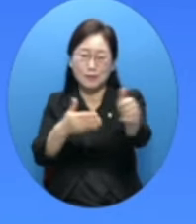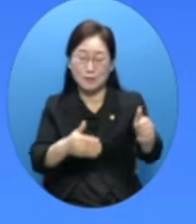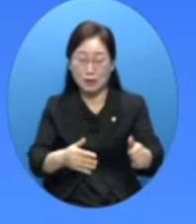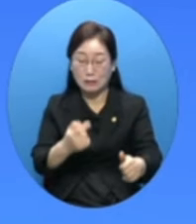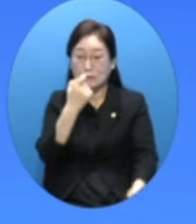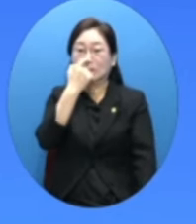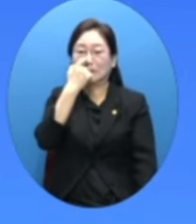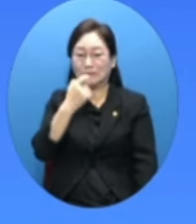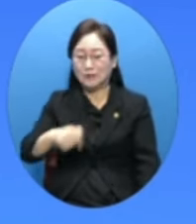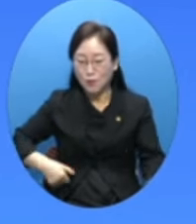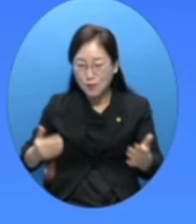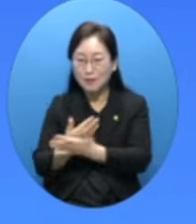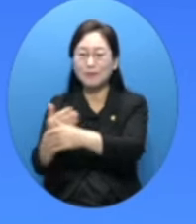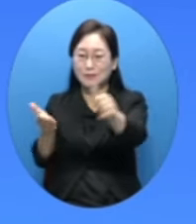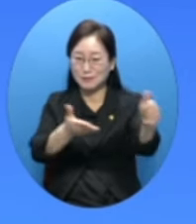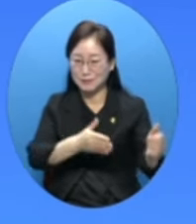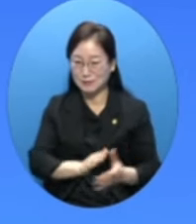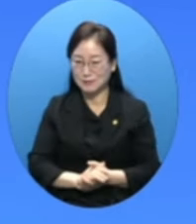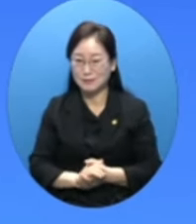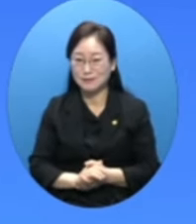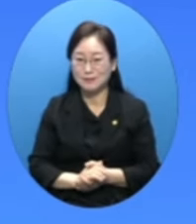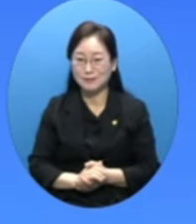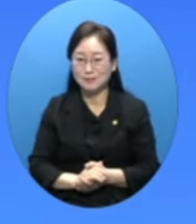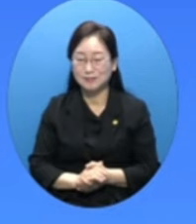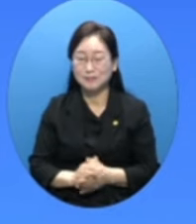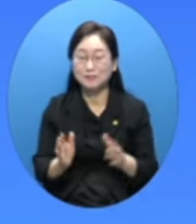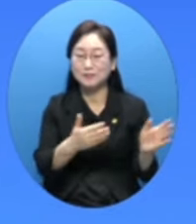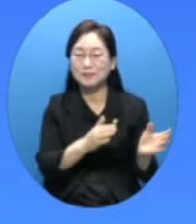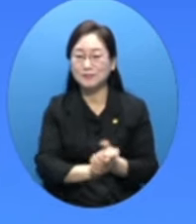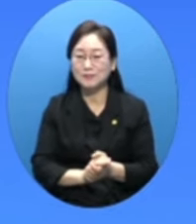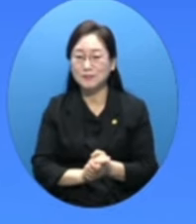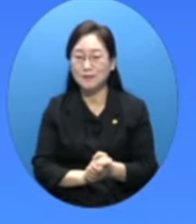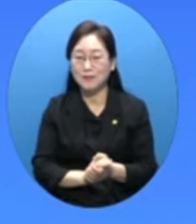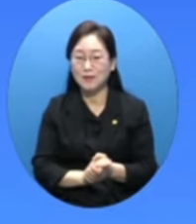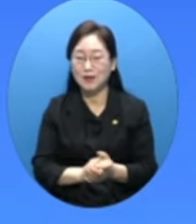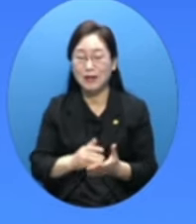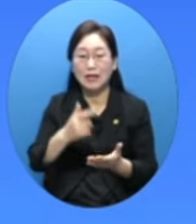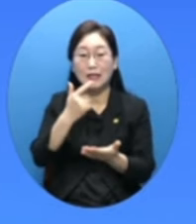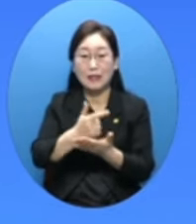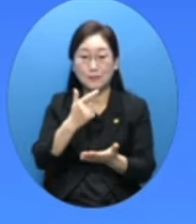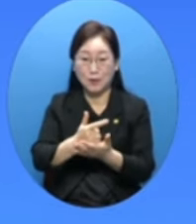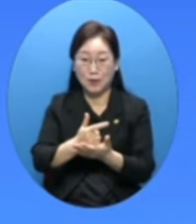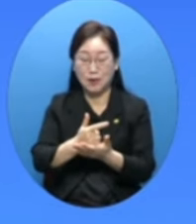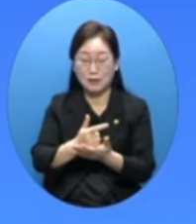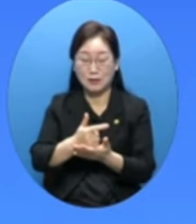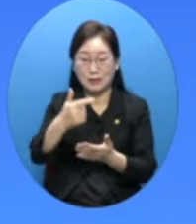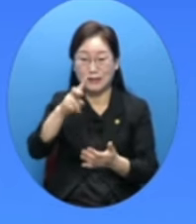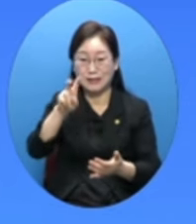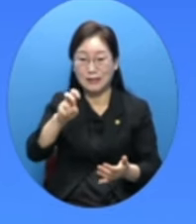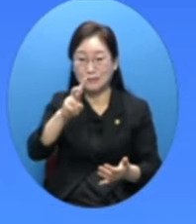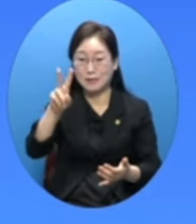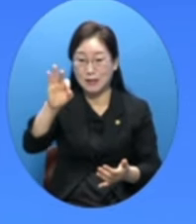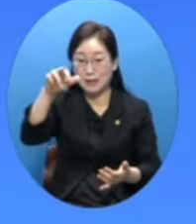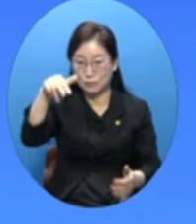분들은 회개하시기 바랍니다. 그래서 남양시청에 입단해서 그